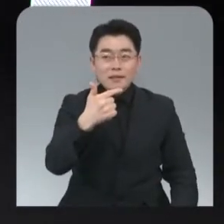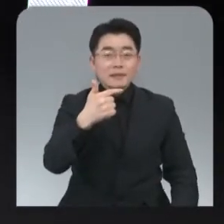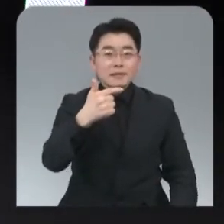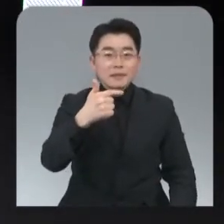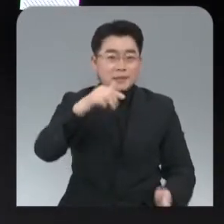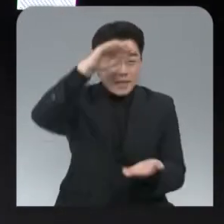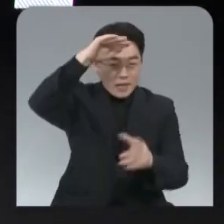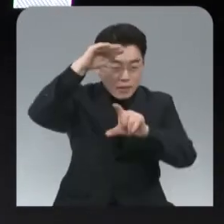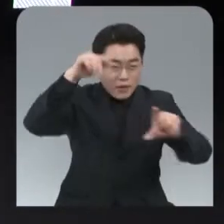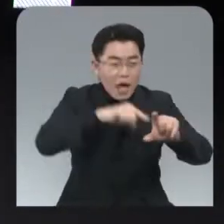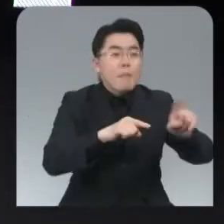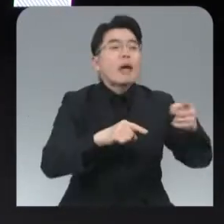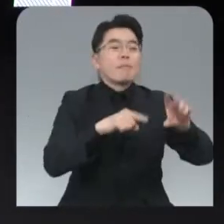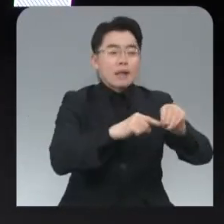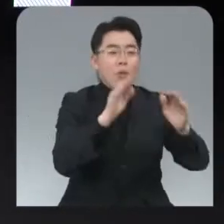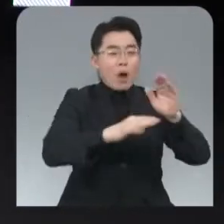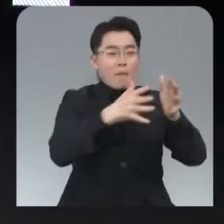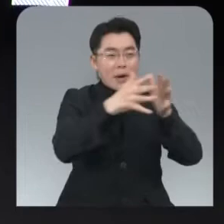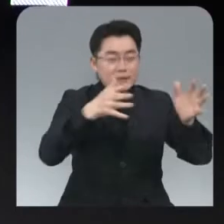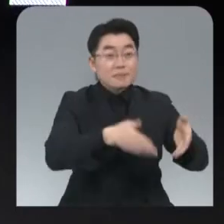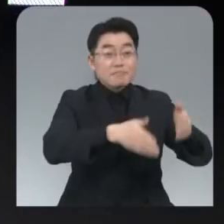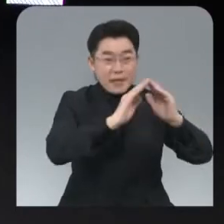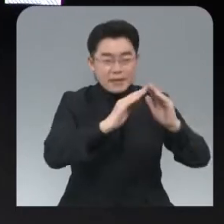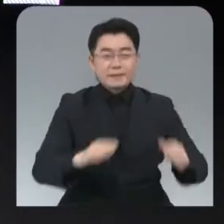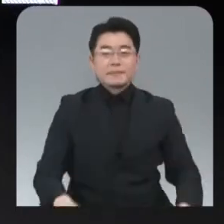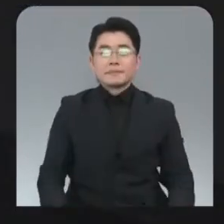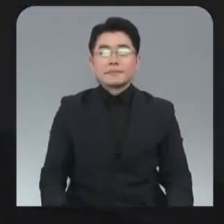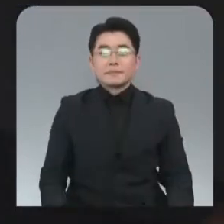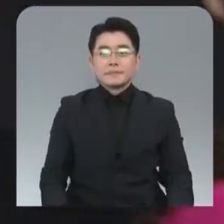호를 공공주택으로 공급하겠다고 밝혔습니다.